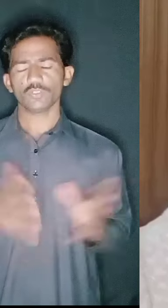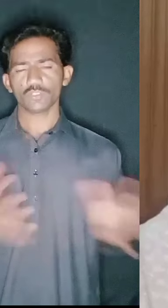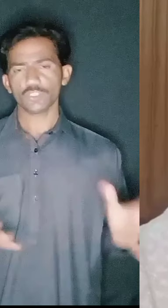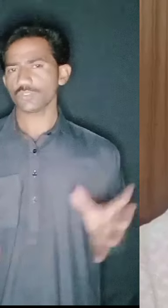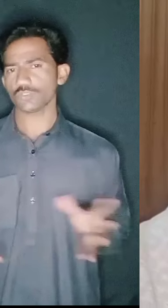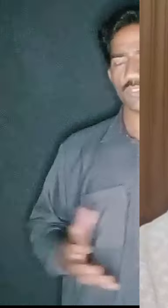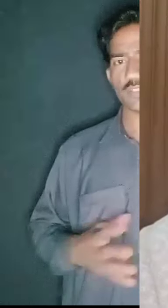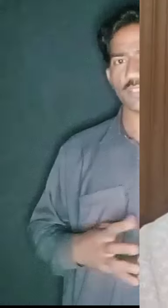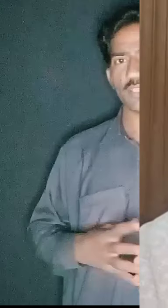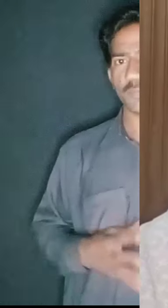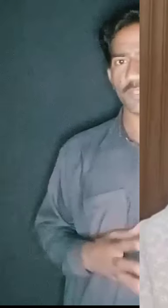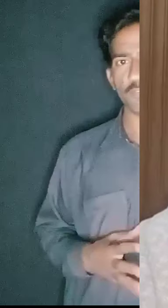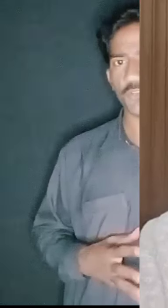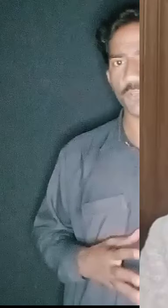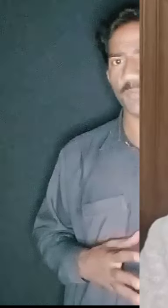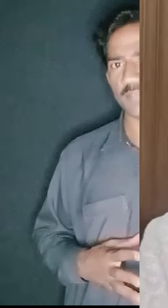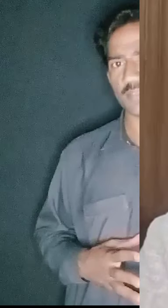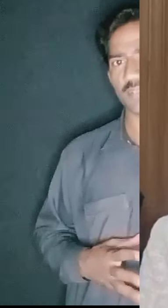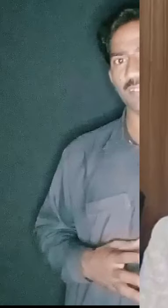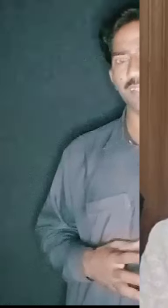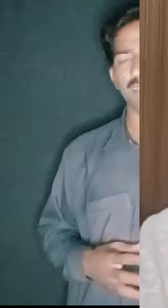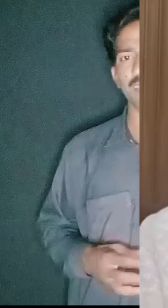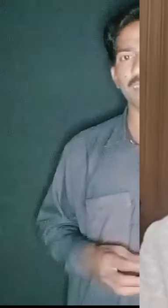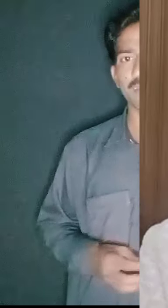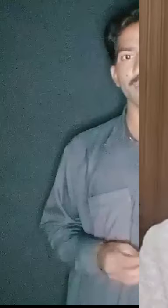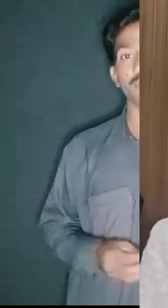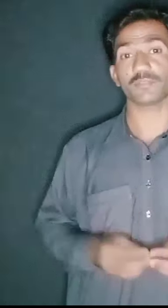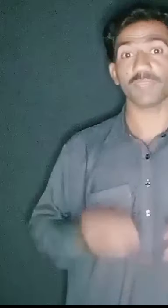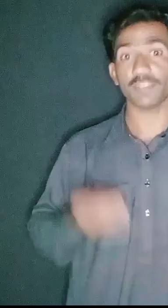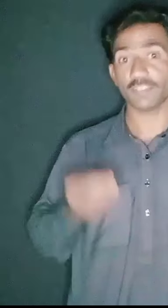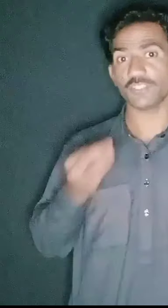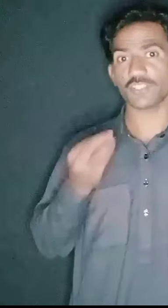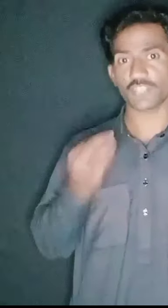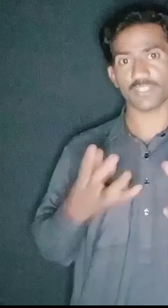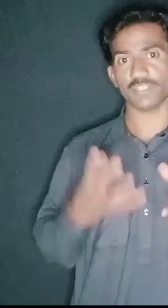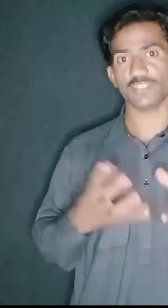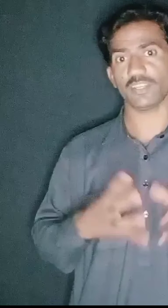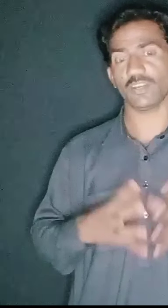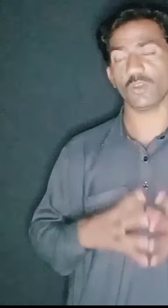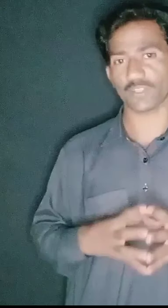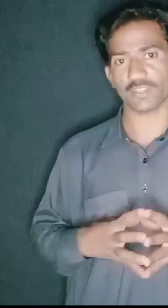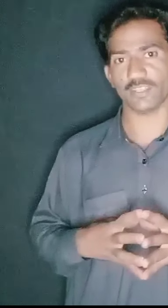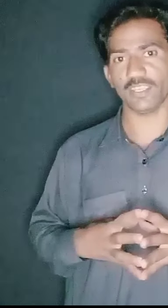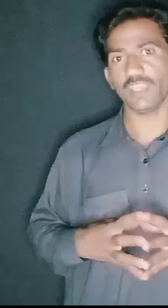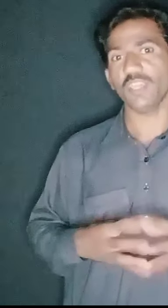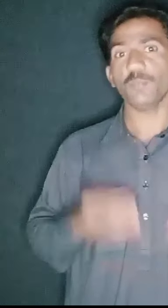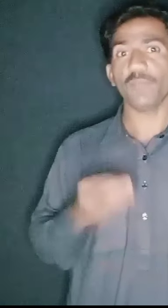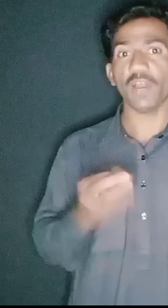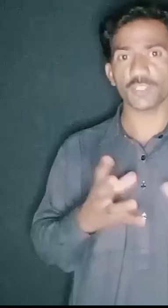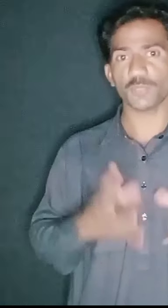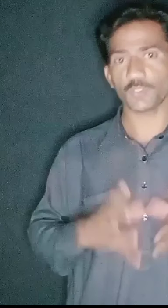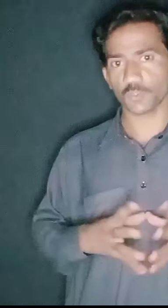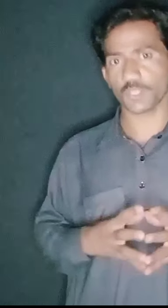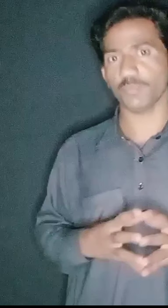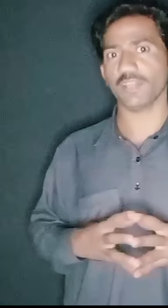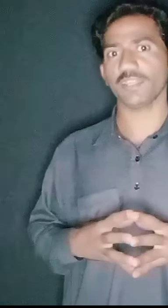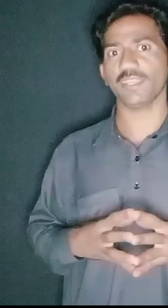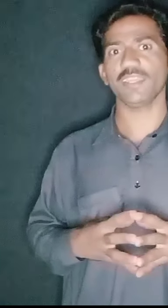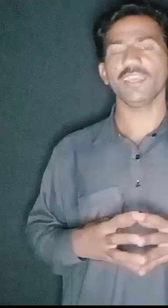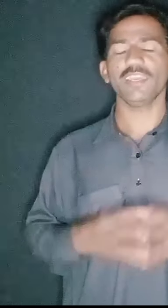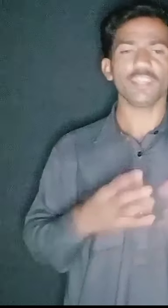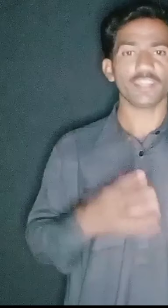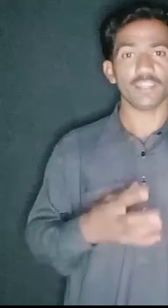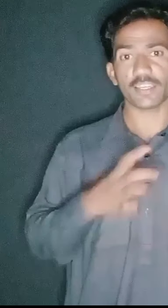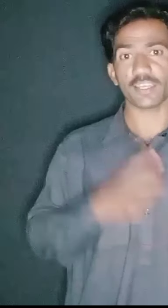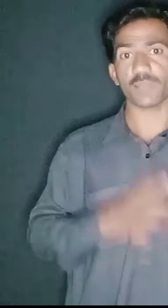देखा? तो जी दोस्तों, जैसा कि आपने ये वीडियो मुलायजा की है, एक 35 से 36 साल औरत ने, 5 बच्चों की माँ